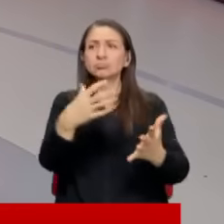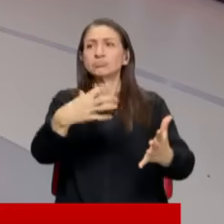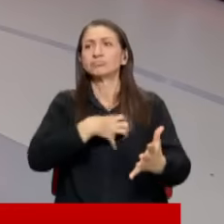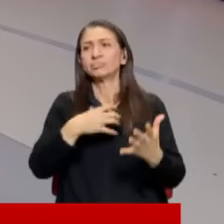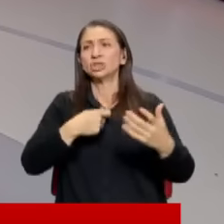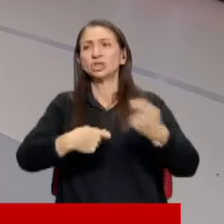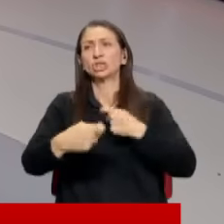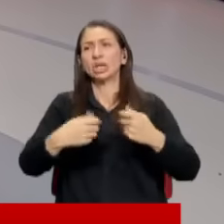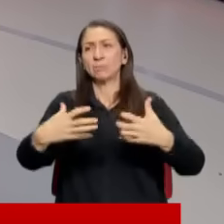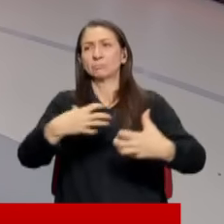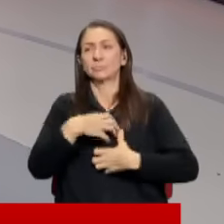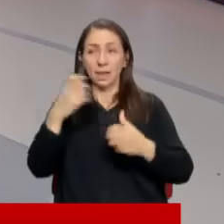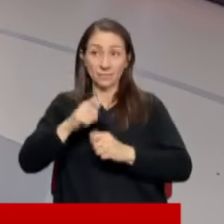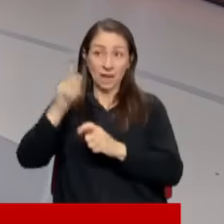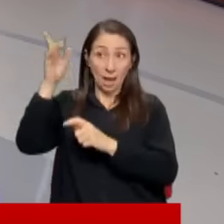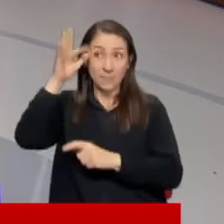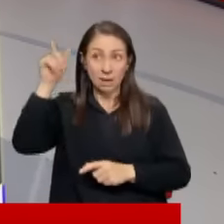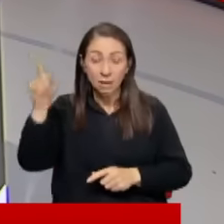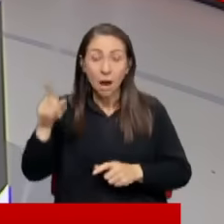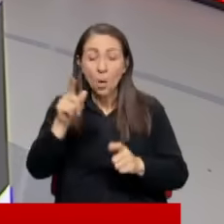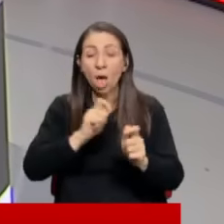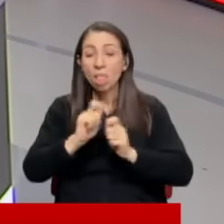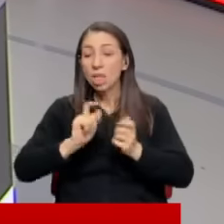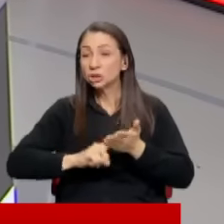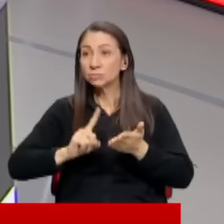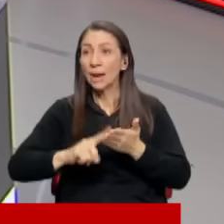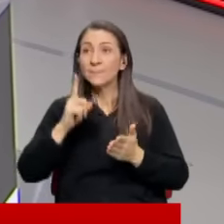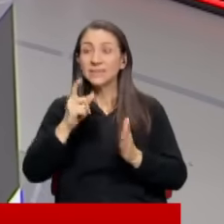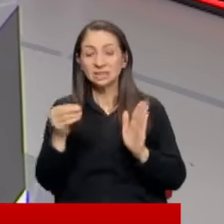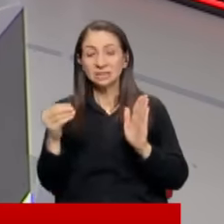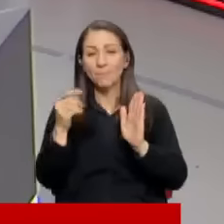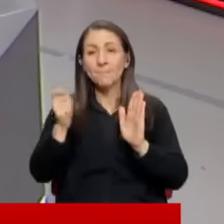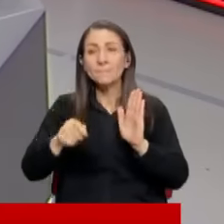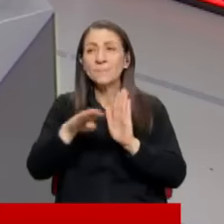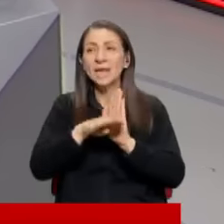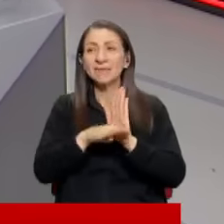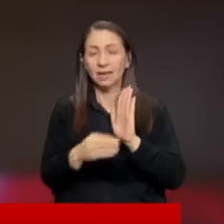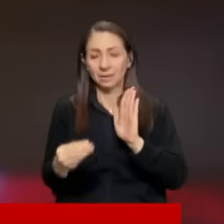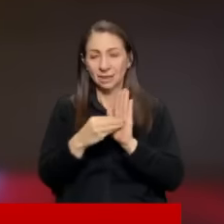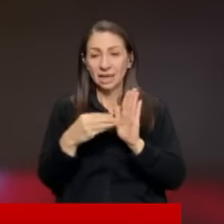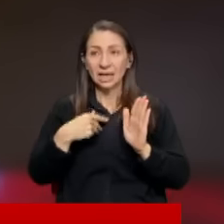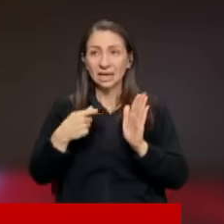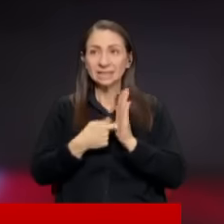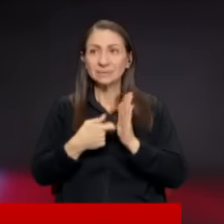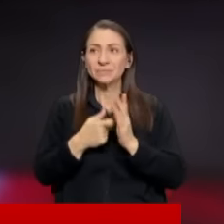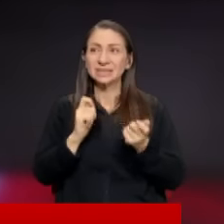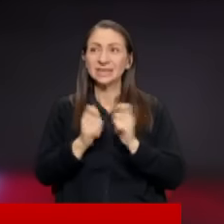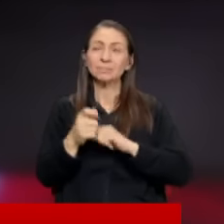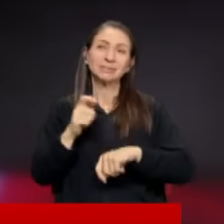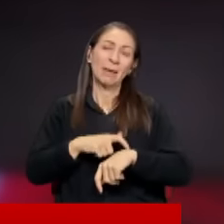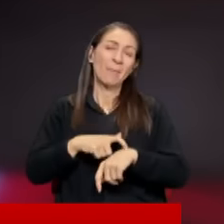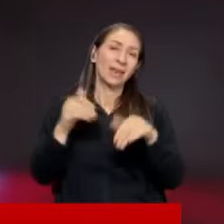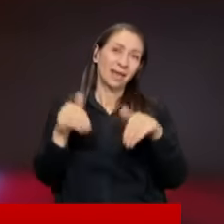yaptı. Şirket satın alması yaptı. Bu anlaşmanın bir gereksinimi olarak da ismimizin değişme zamanı